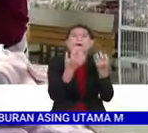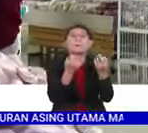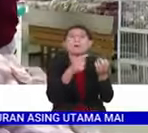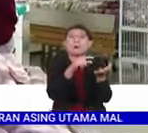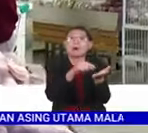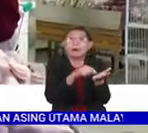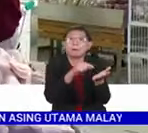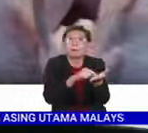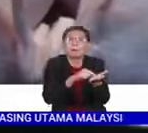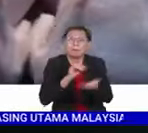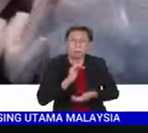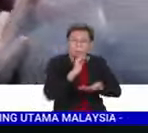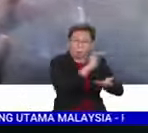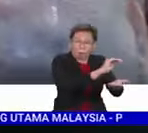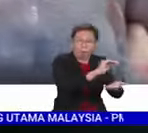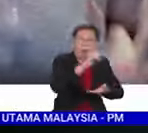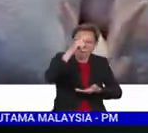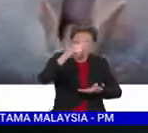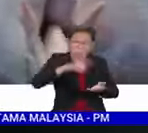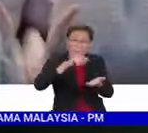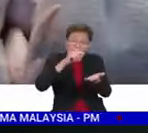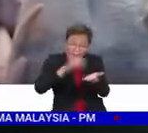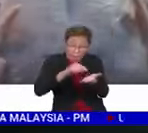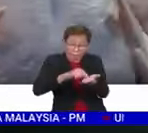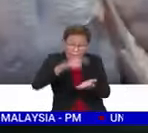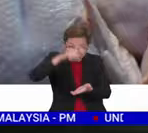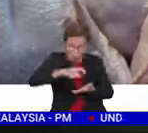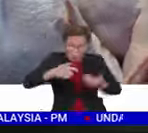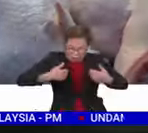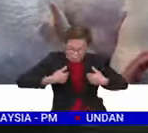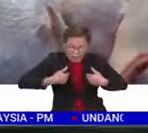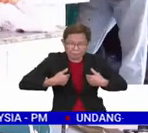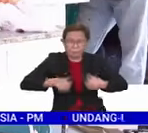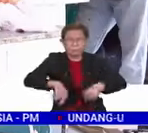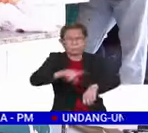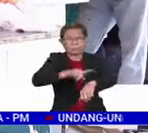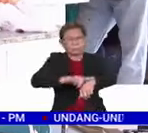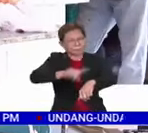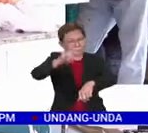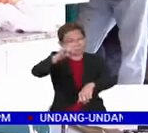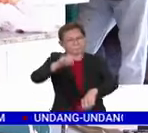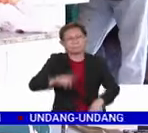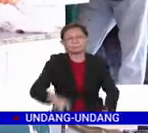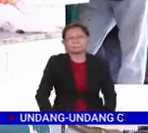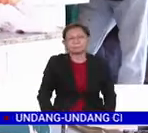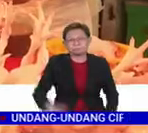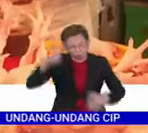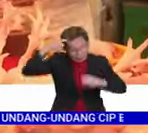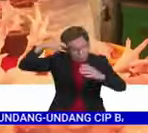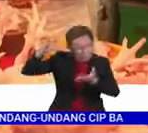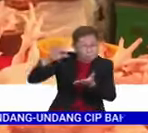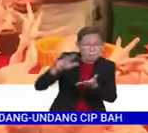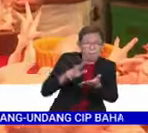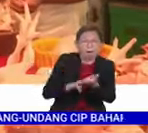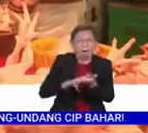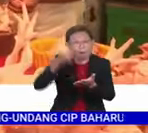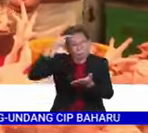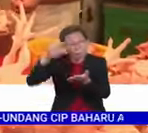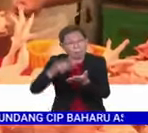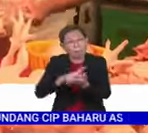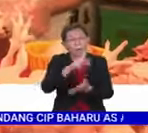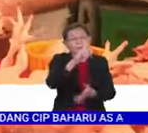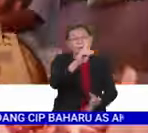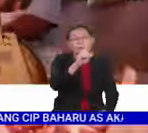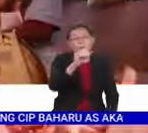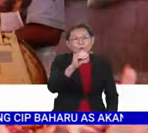ayam bekalan yang harus ada pada sesuatu masa. Diputuskan supaya